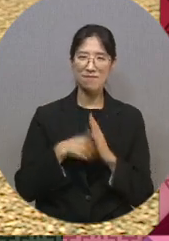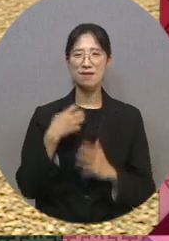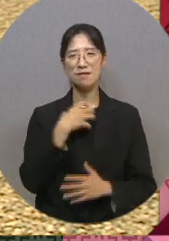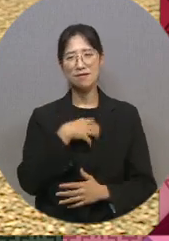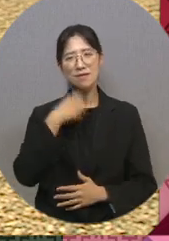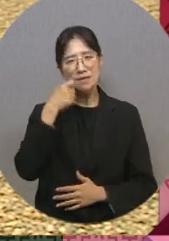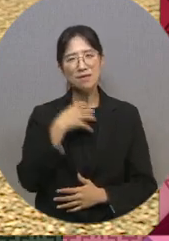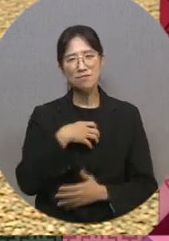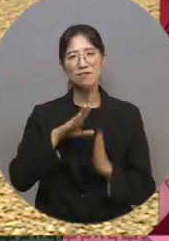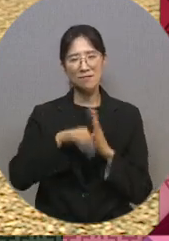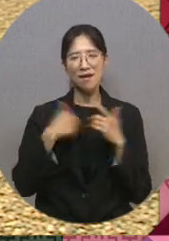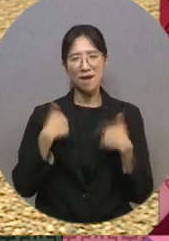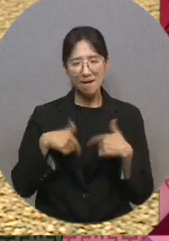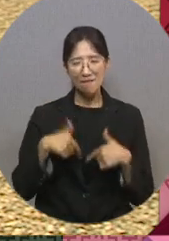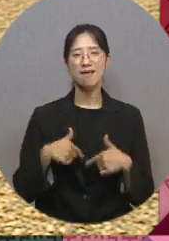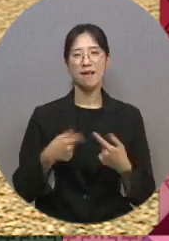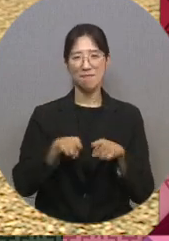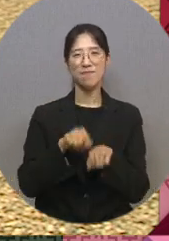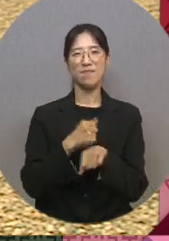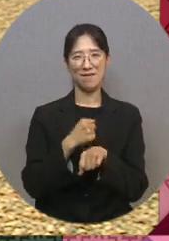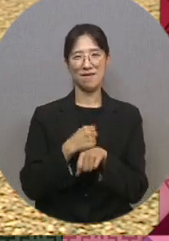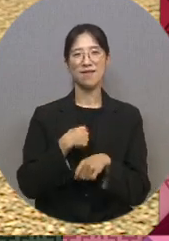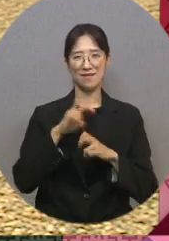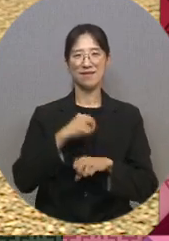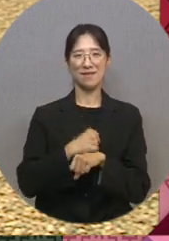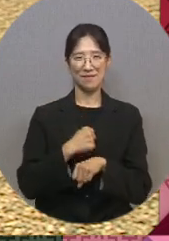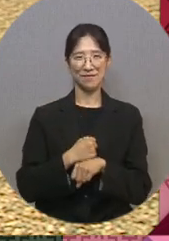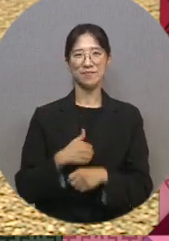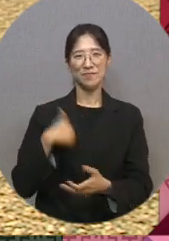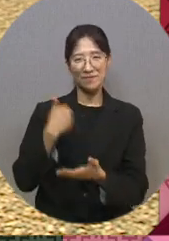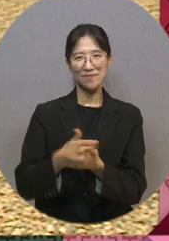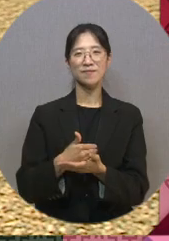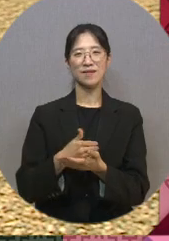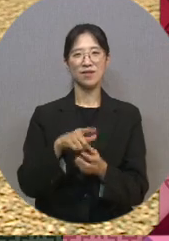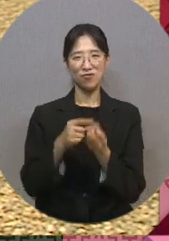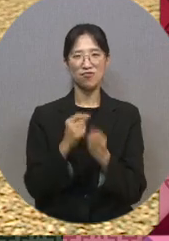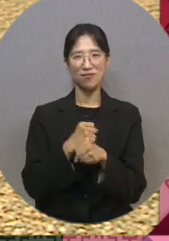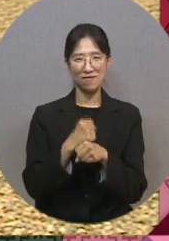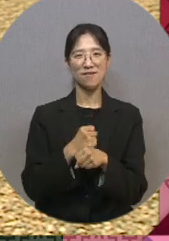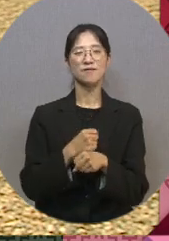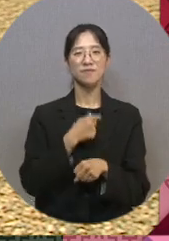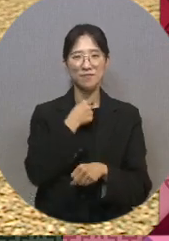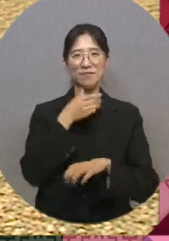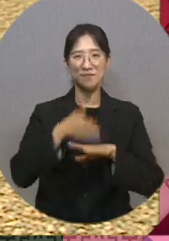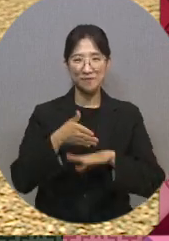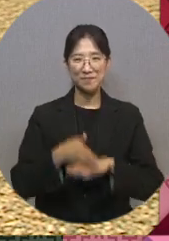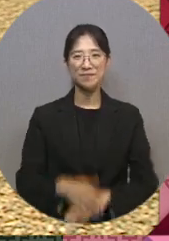함께할 수 있는 가수 김동아가 되겠습니다. 넉넉한 한가위 되십시오. 감사합니다.